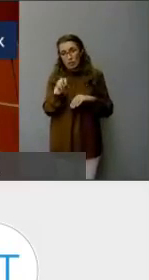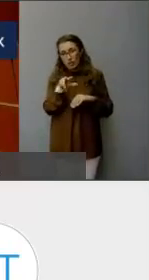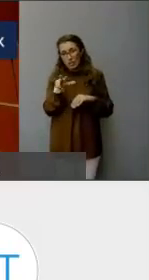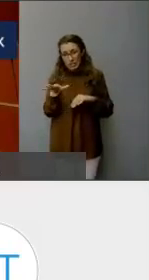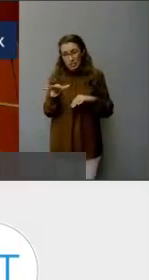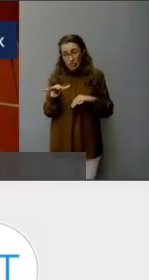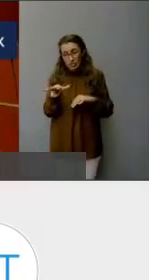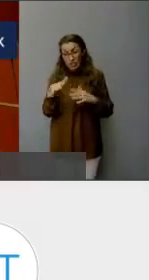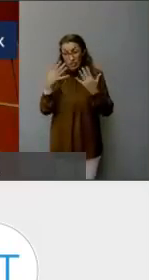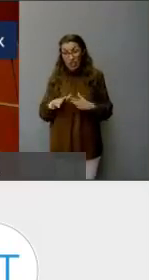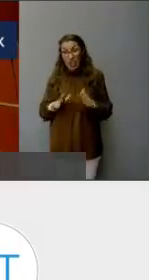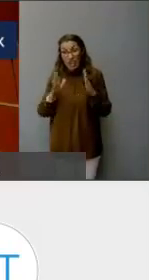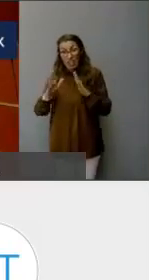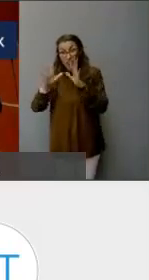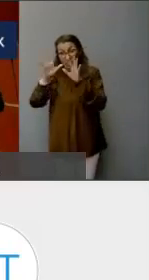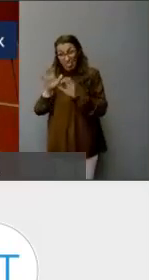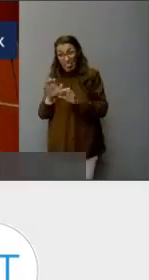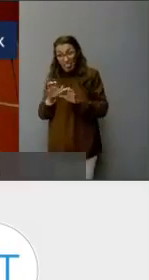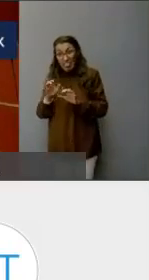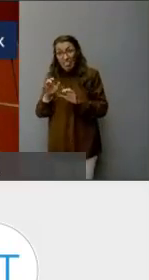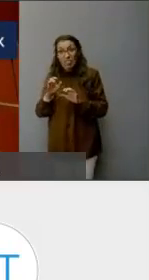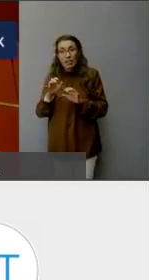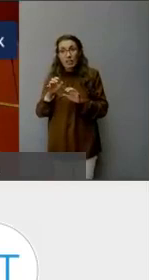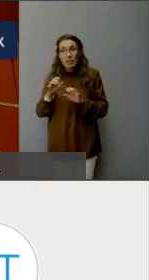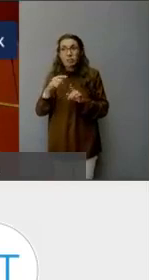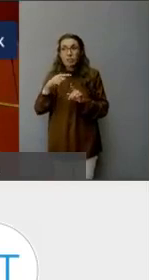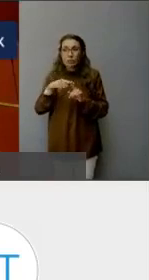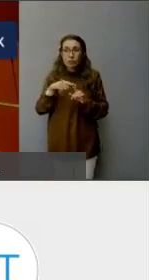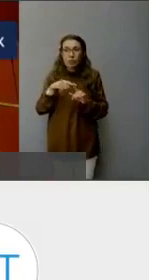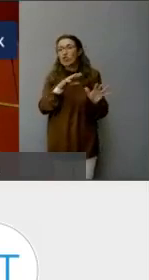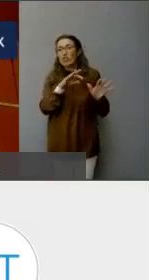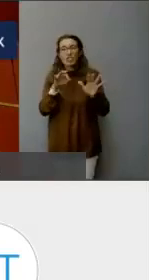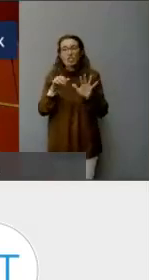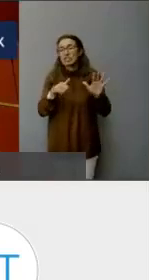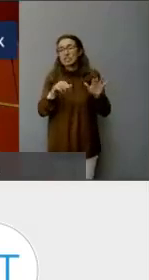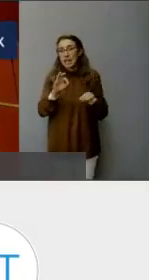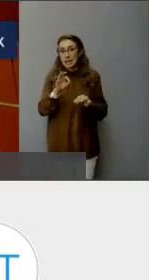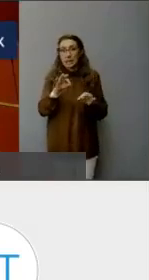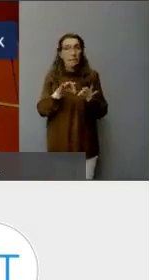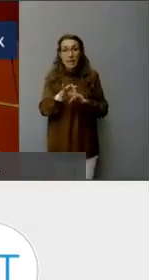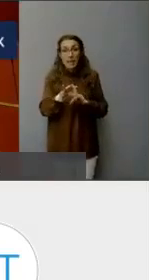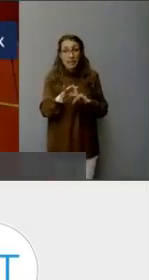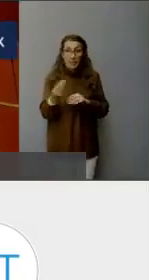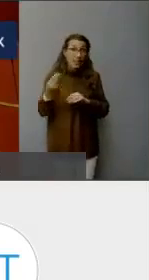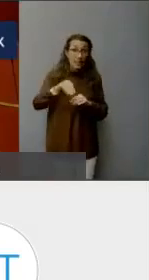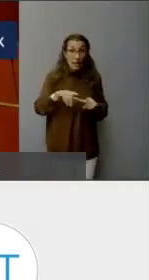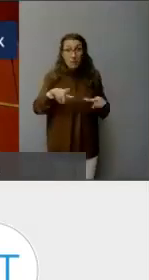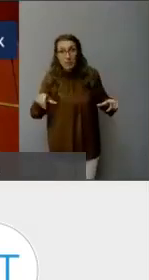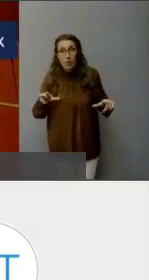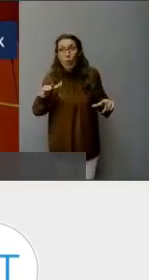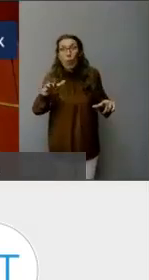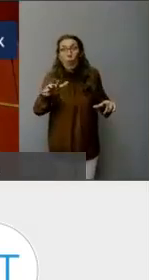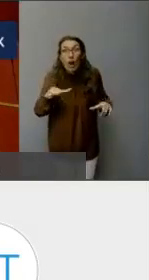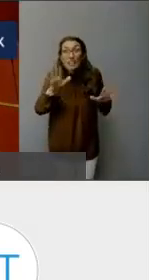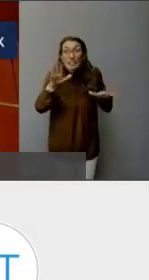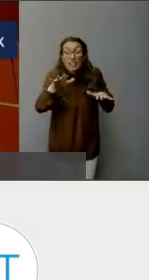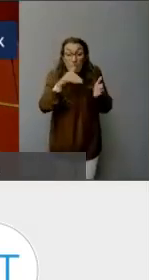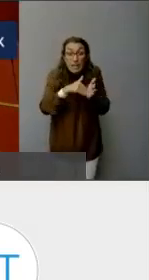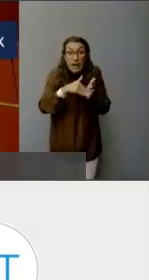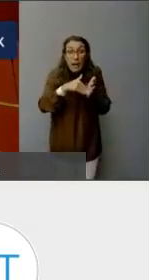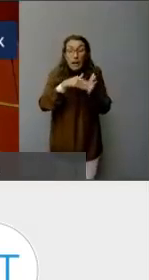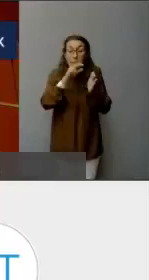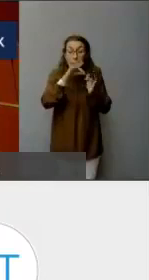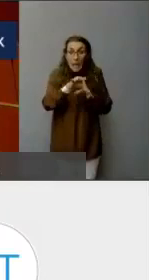recupero degli edifici di rodi 960 metri di ampliamento arriviamo a quasi 10 mila metri arriviamo a